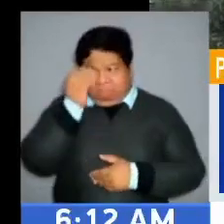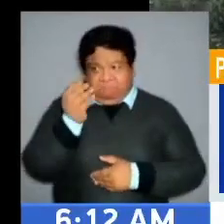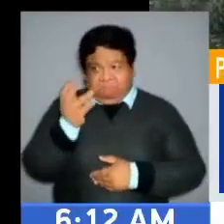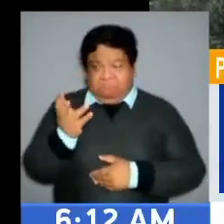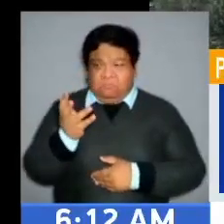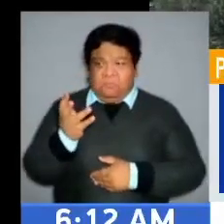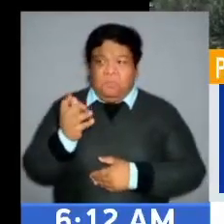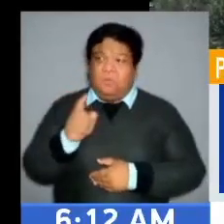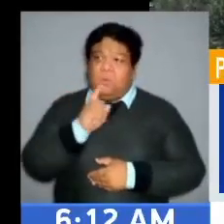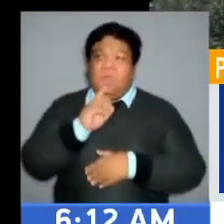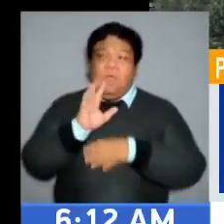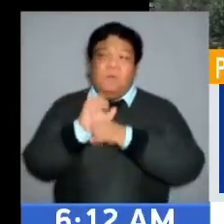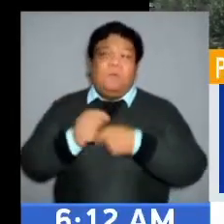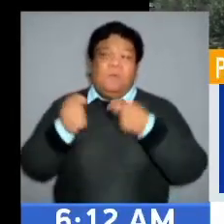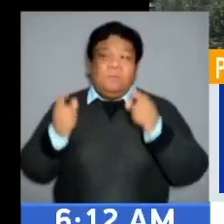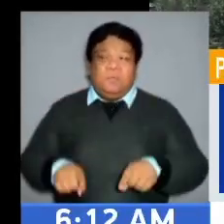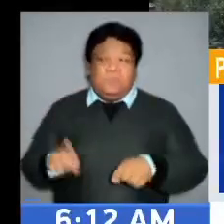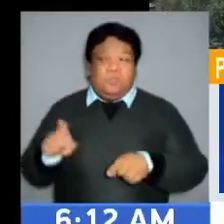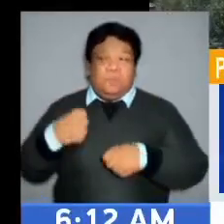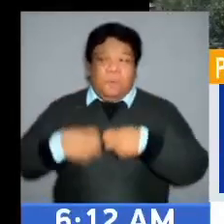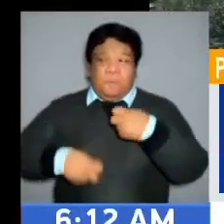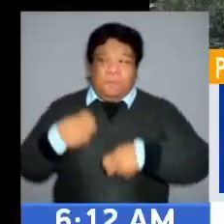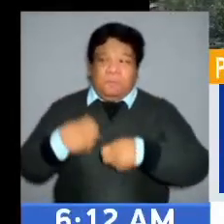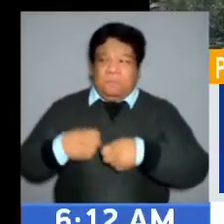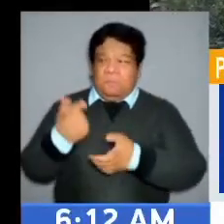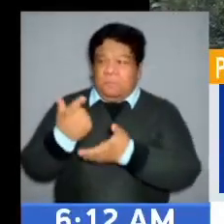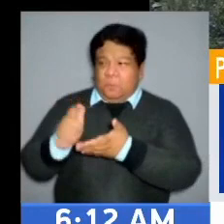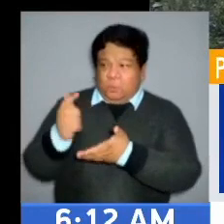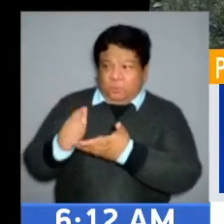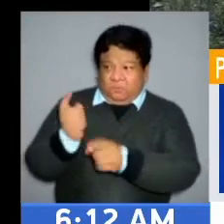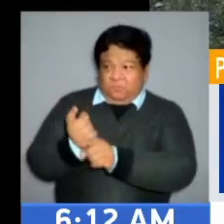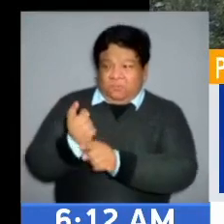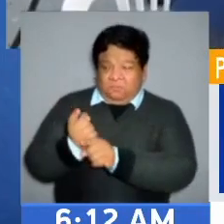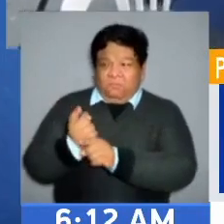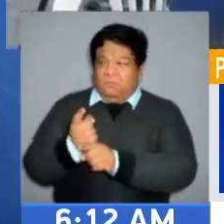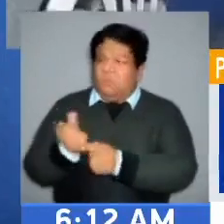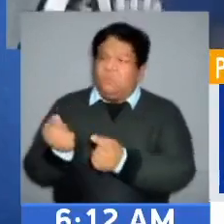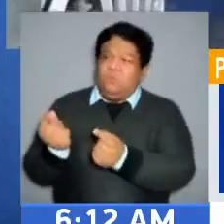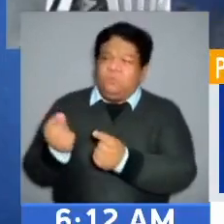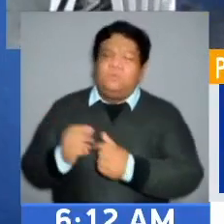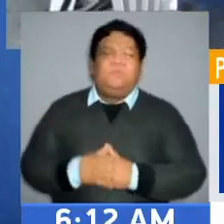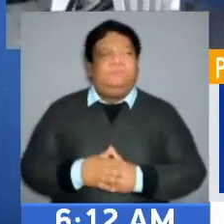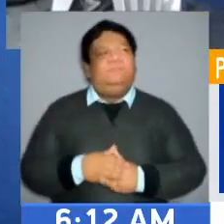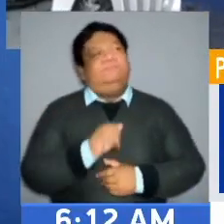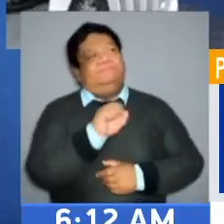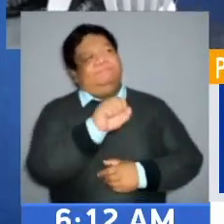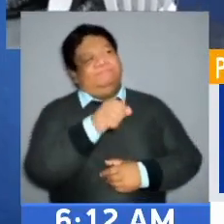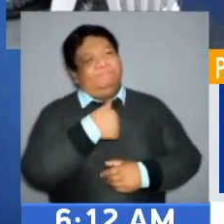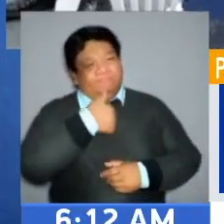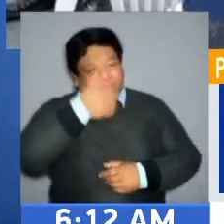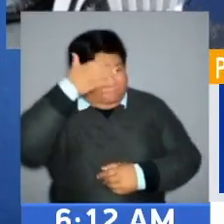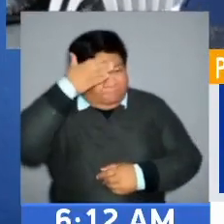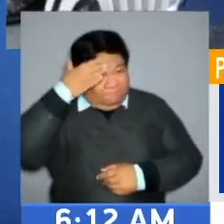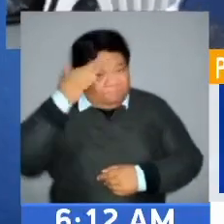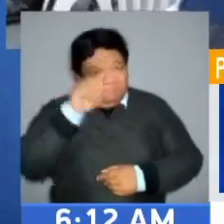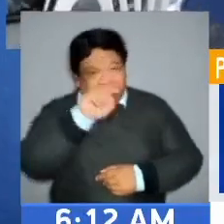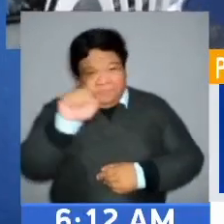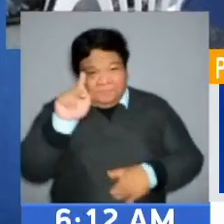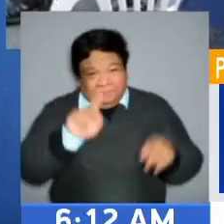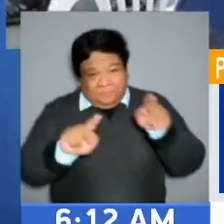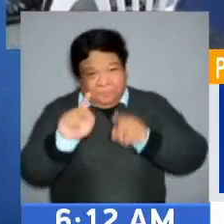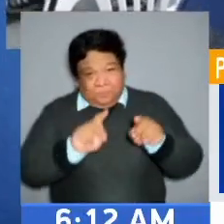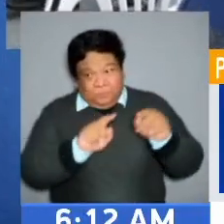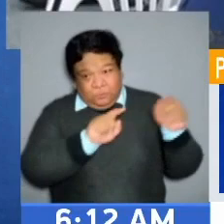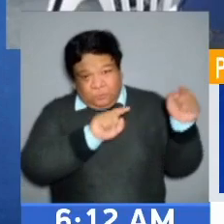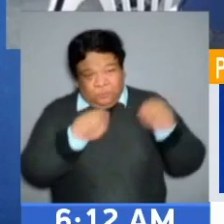basura. Yes, sir. Ano hong gagawin ng... Sa panawagan ko na rin po sa mga taong pupunta rito sa Manila North Cemetery, kung maaari lang po, magdala naman po kayo ng